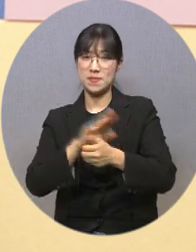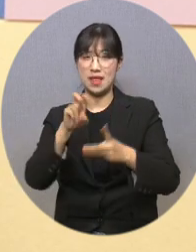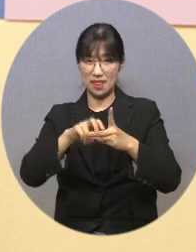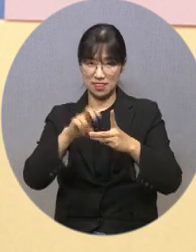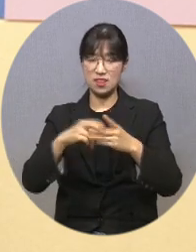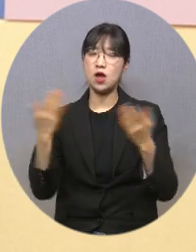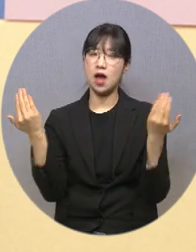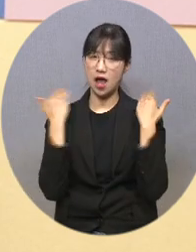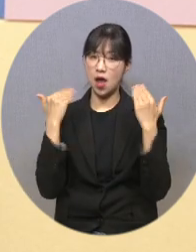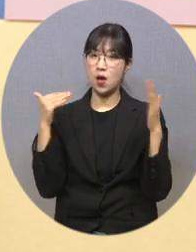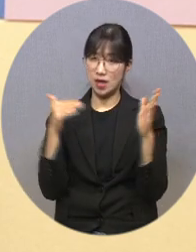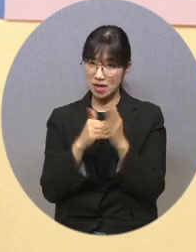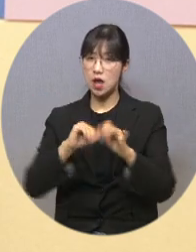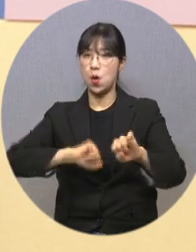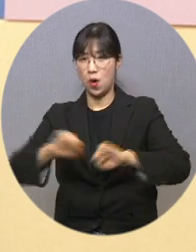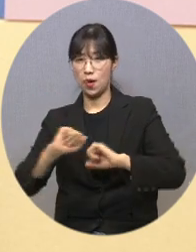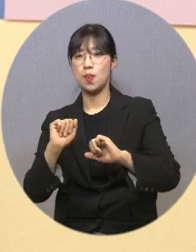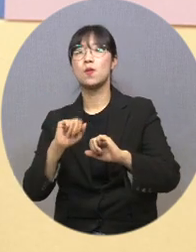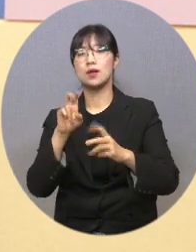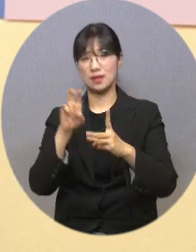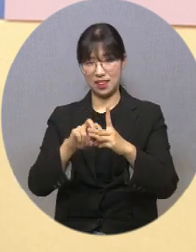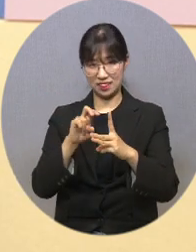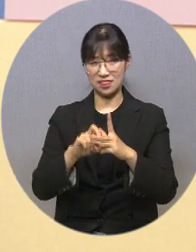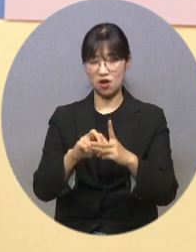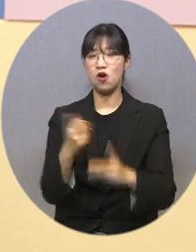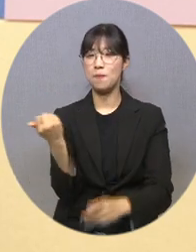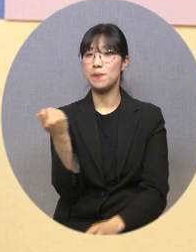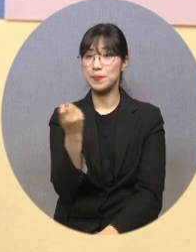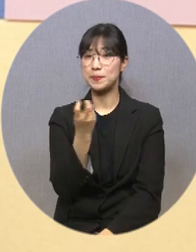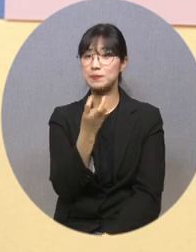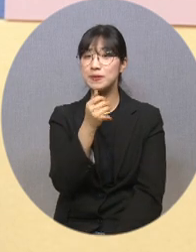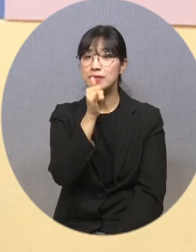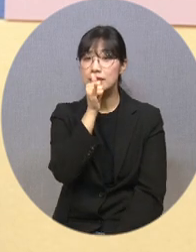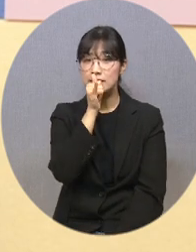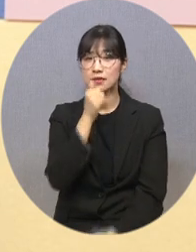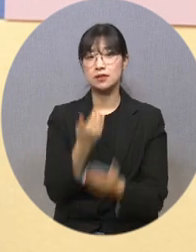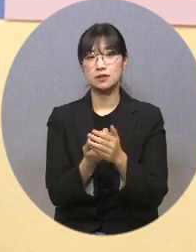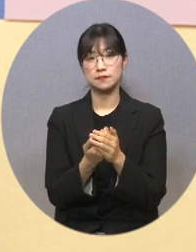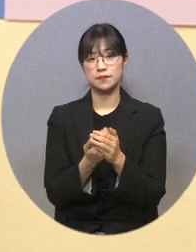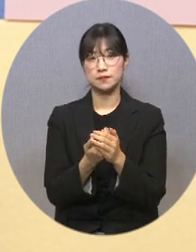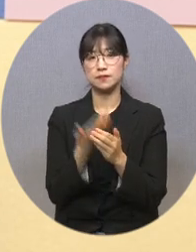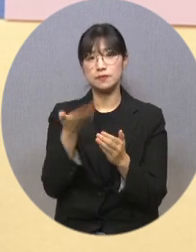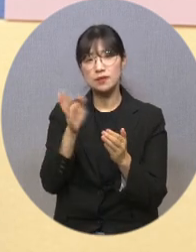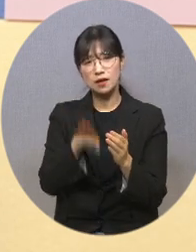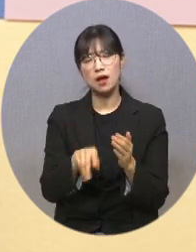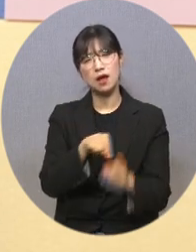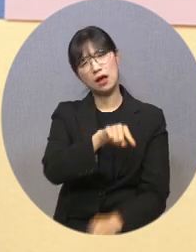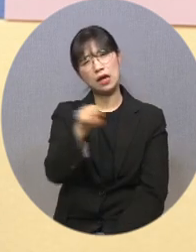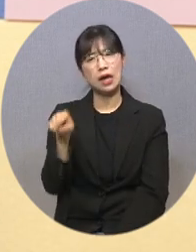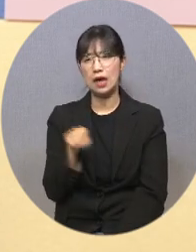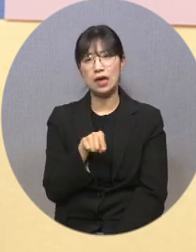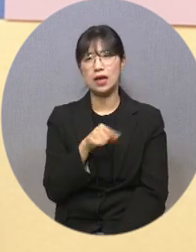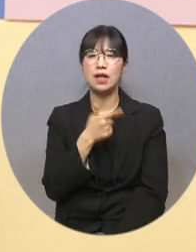활동 서비스라든지 이런 센터들이 조금 있잖아요. 네. 근데 이 정도는 좀